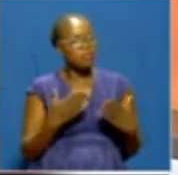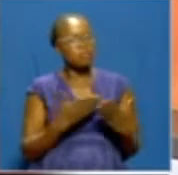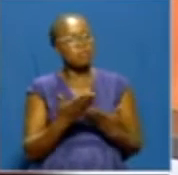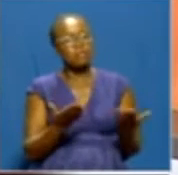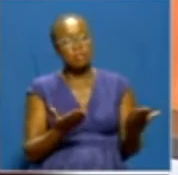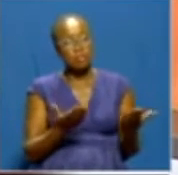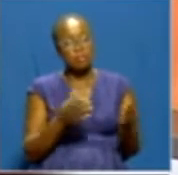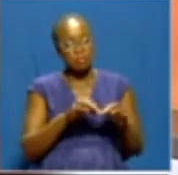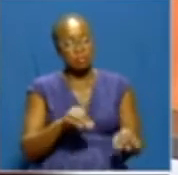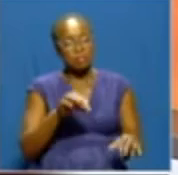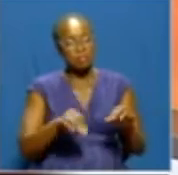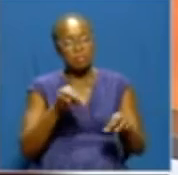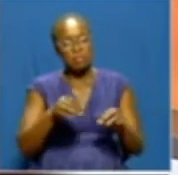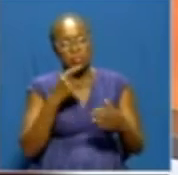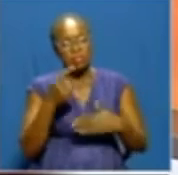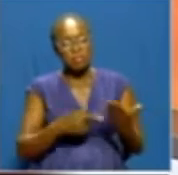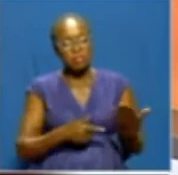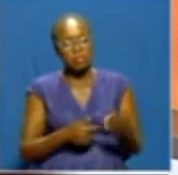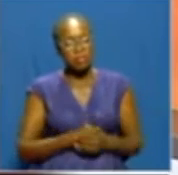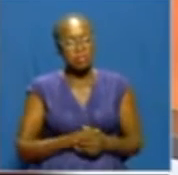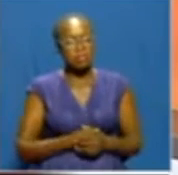wanasemaje katika kaunti hiyo ya Mombasa?